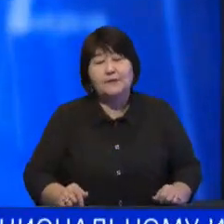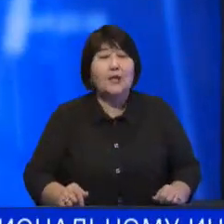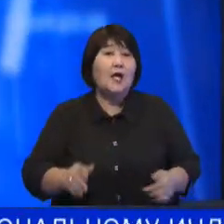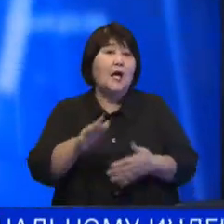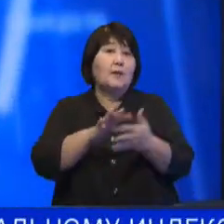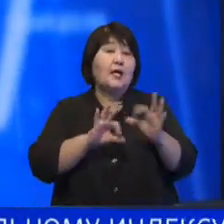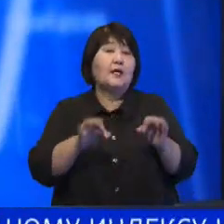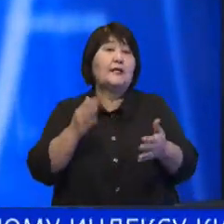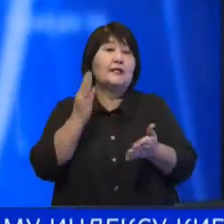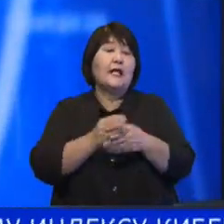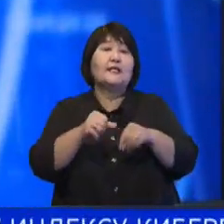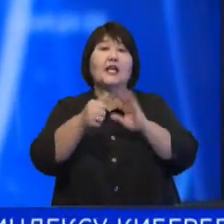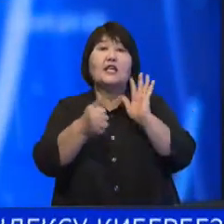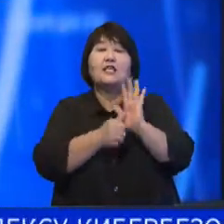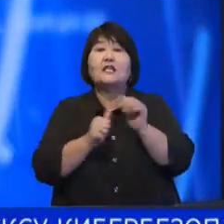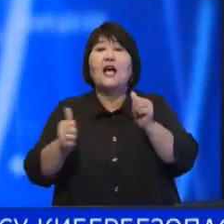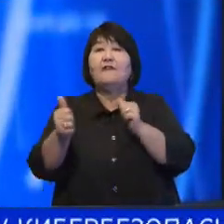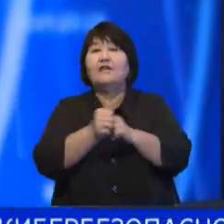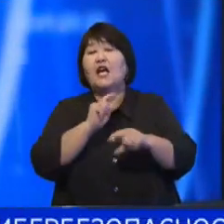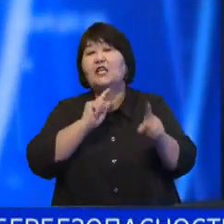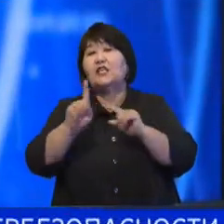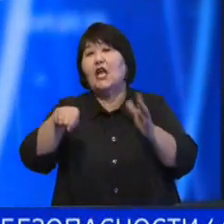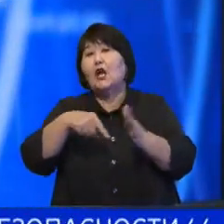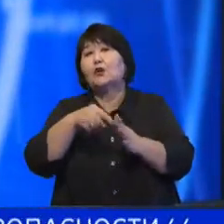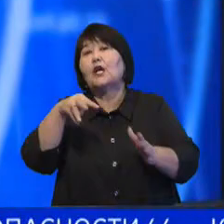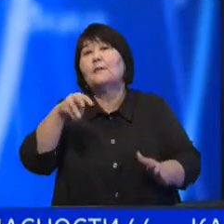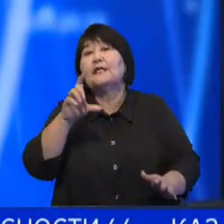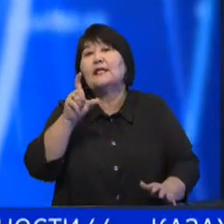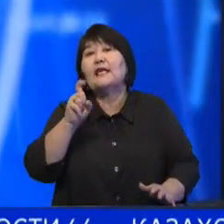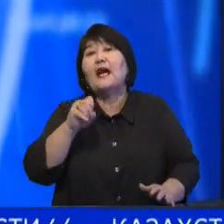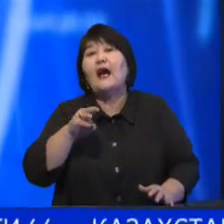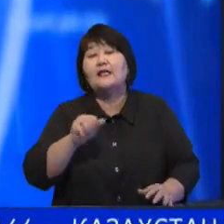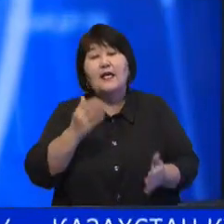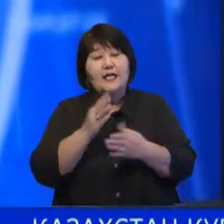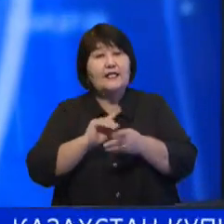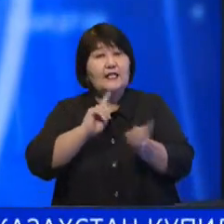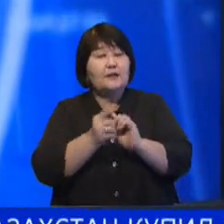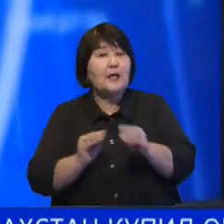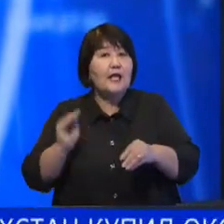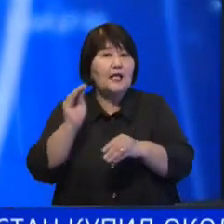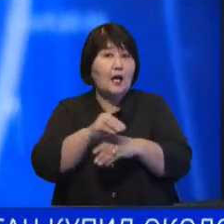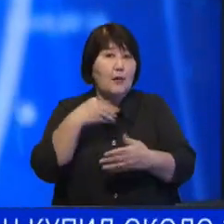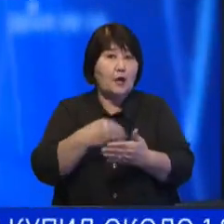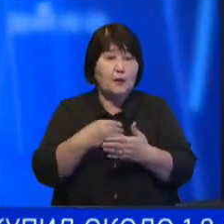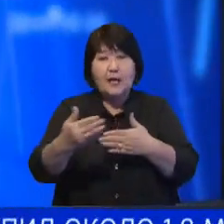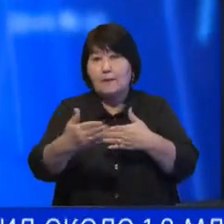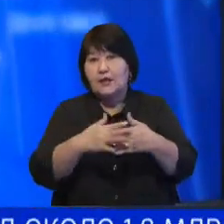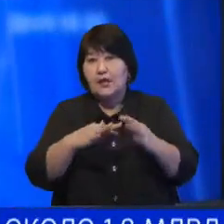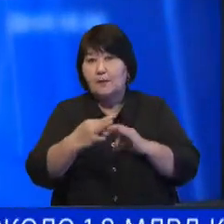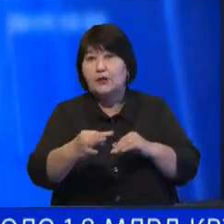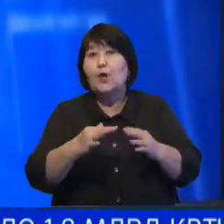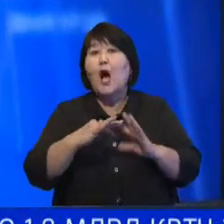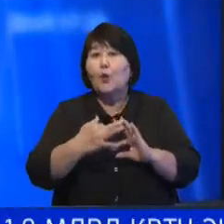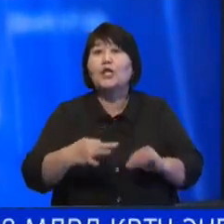продолжаем выпуск состоялась шестнадцатая внеочередная сессия городского маслихата внесены изменения и дополнения в бюджеты пригородных посёлков